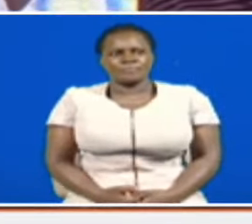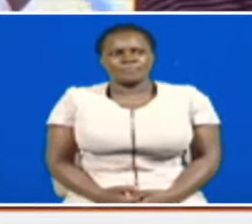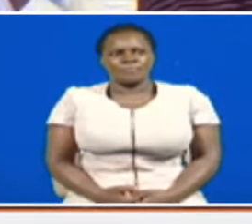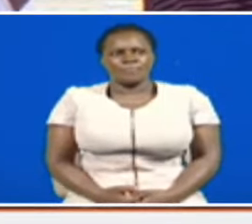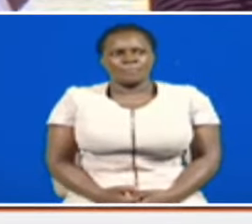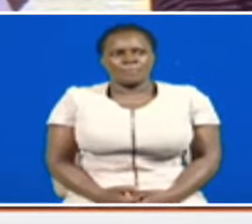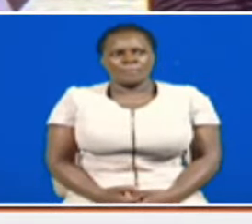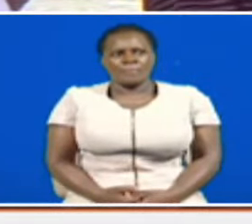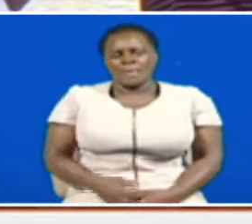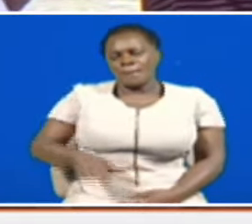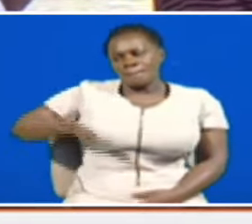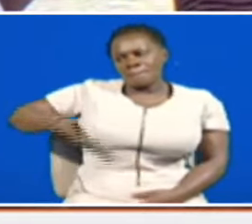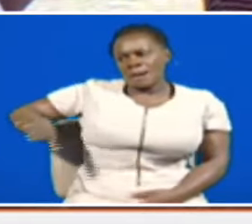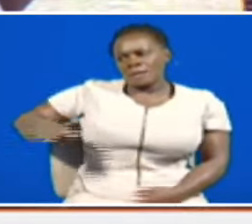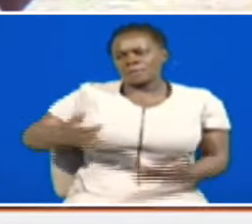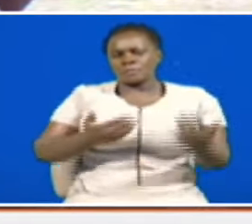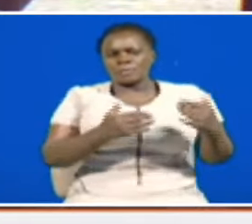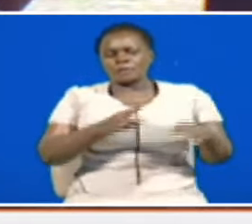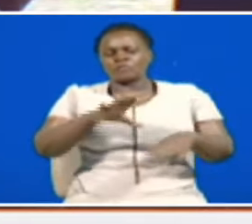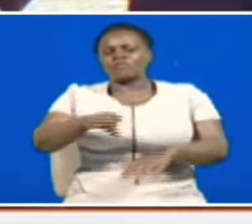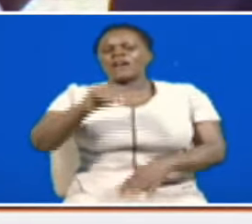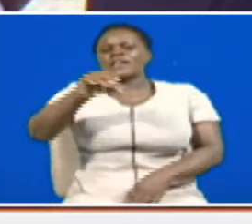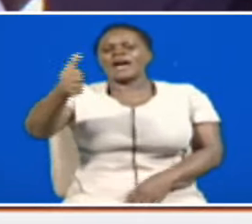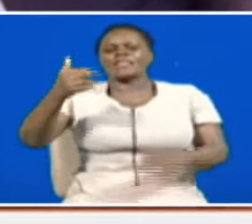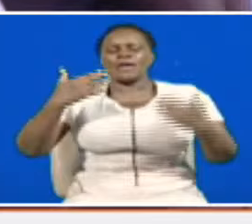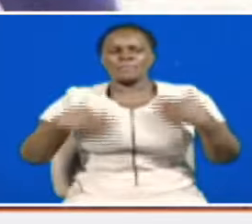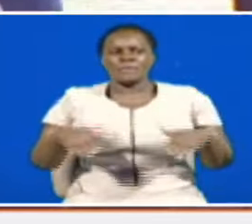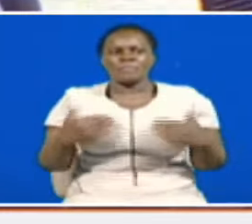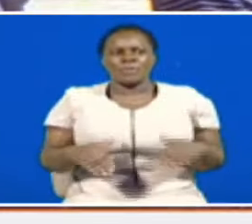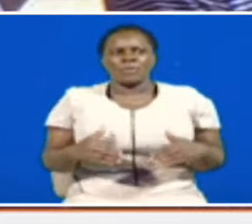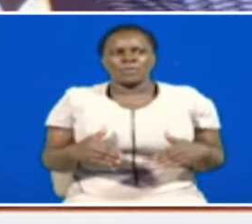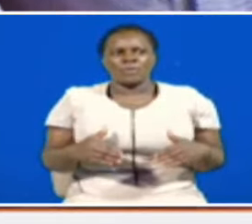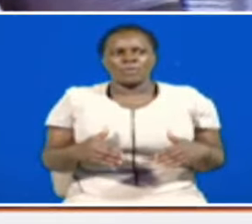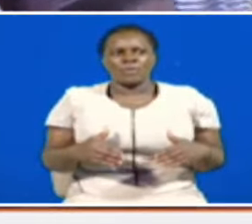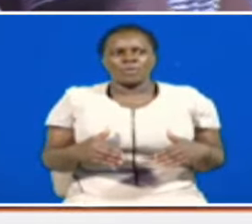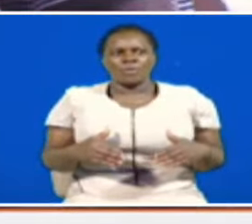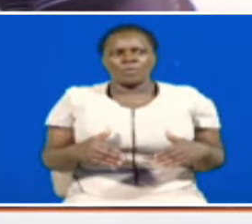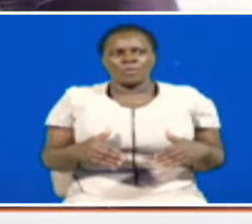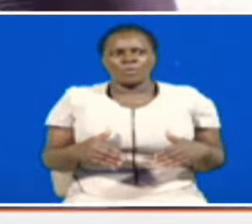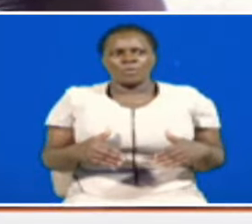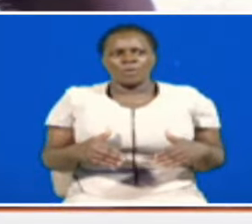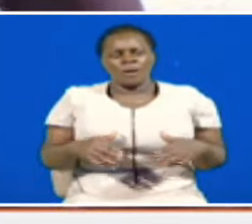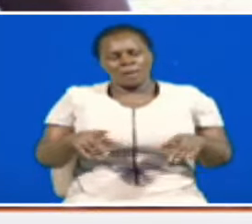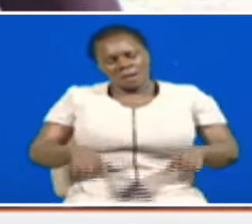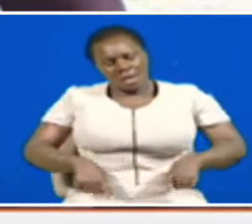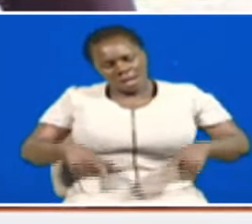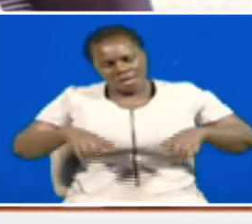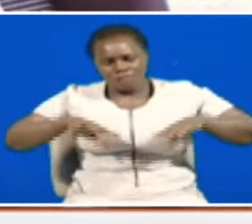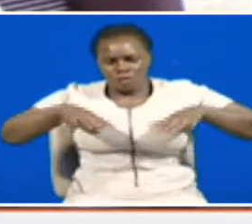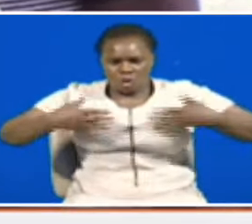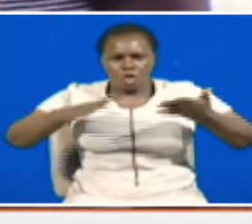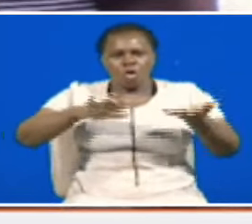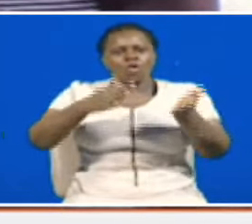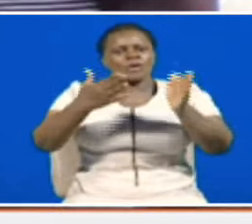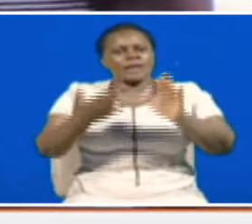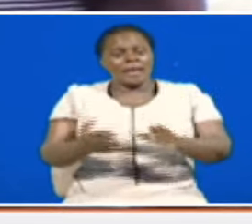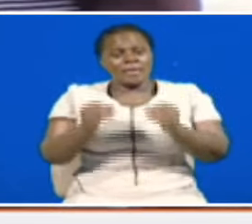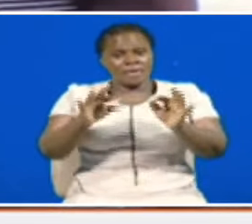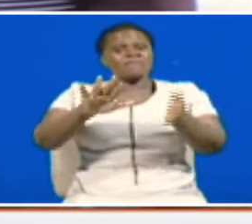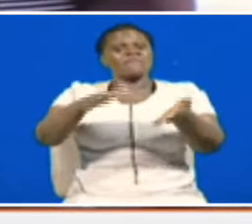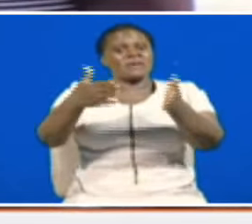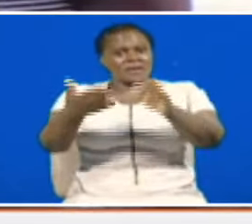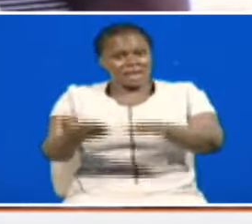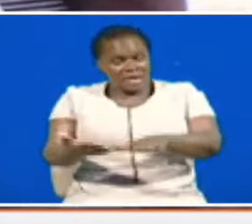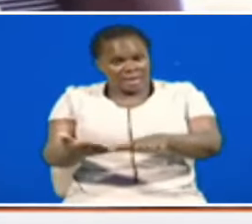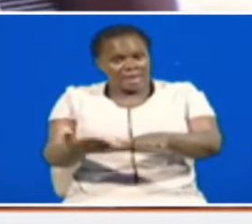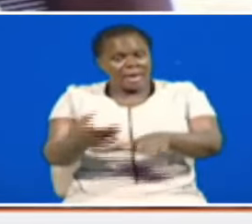Bado tunatarajia tupewe watu wengine. Either wakiwa hai ama wakiwa wamekufa, kwa sababu hata sikusema walikufa